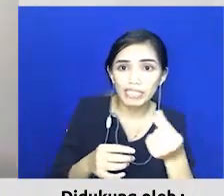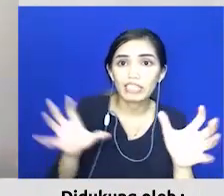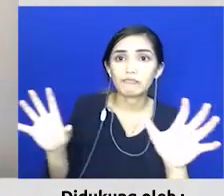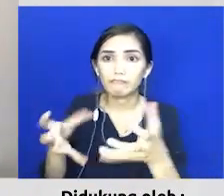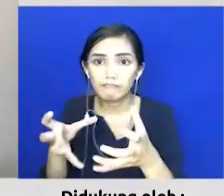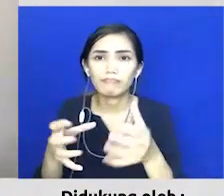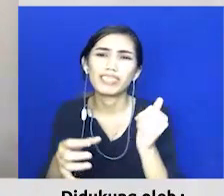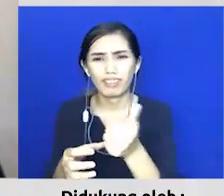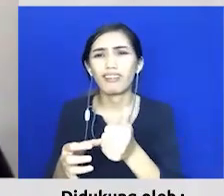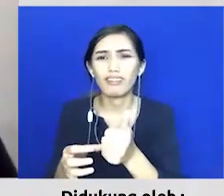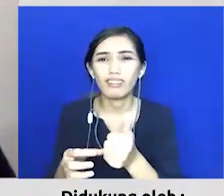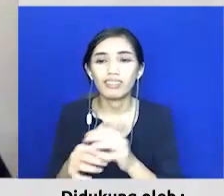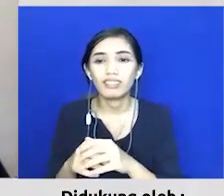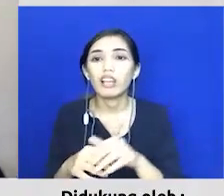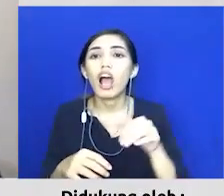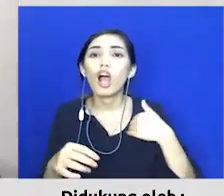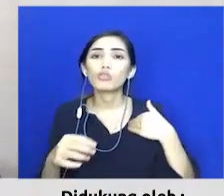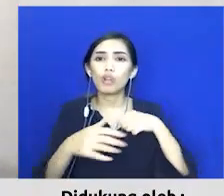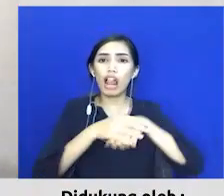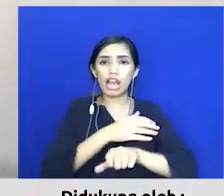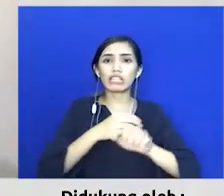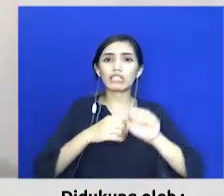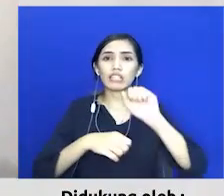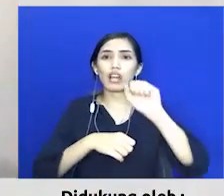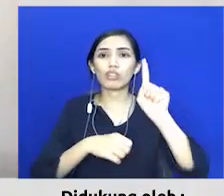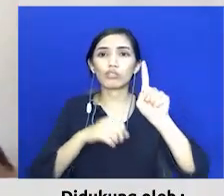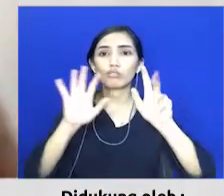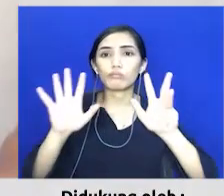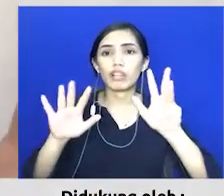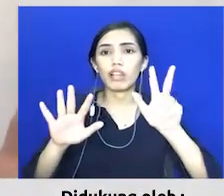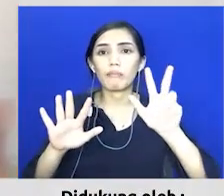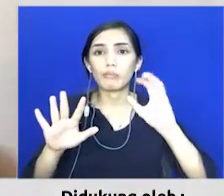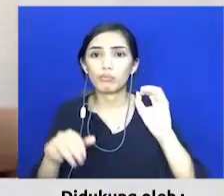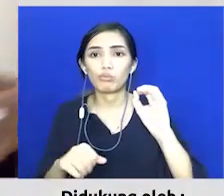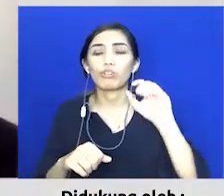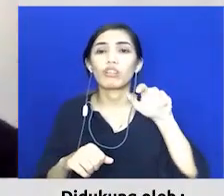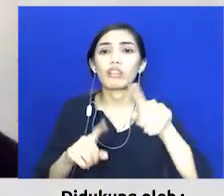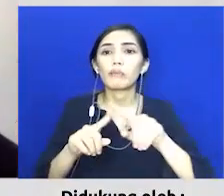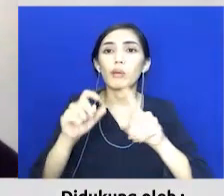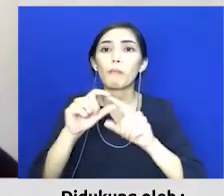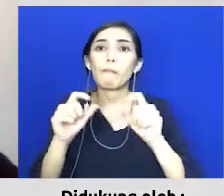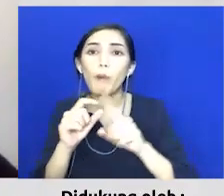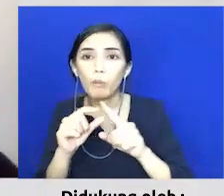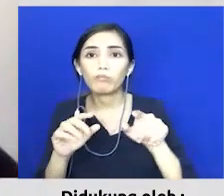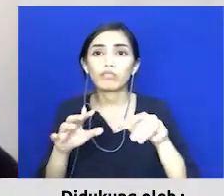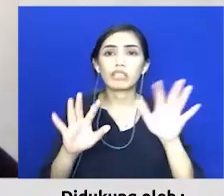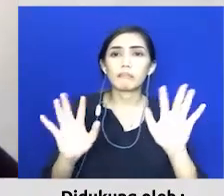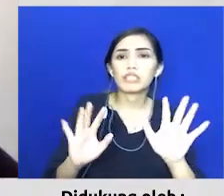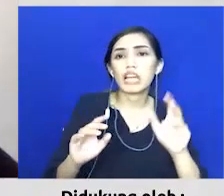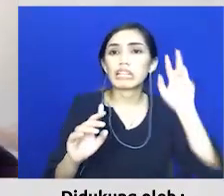Itu kenapa ya gitu? Sementara kalau kita melihat, ya betul kan gitu, kita melihat apa yang terjadi dengan